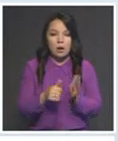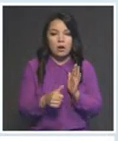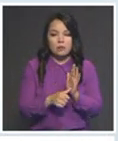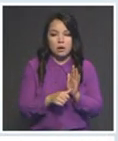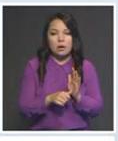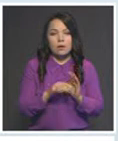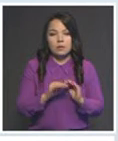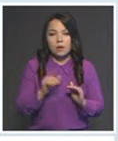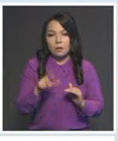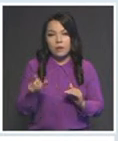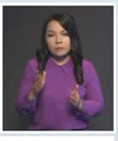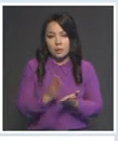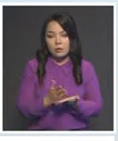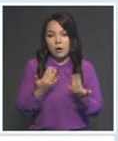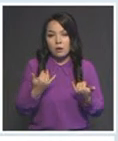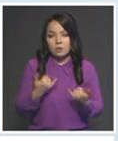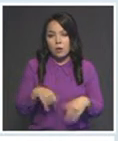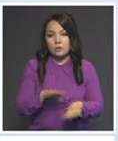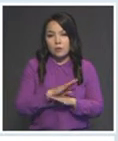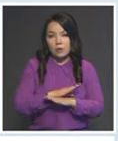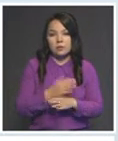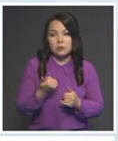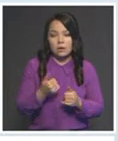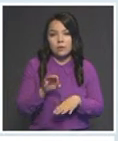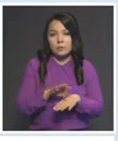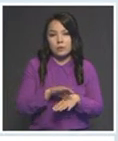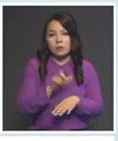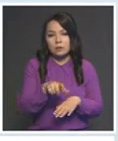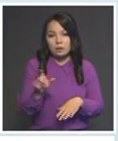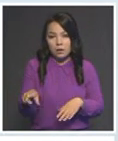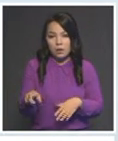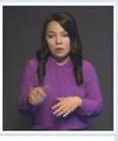адам. Өкінішке орай қайтыс болған науқастардың арасында